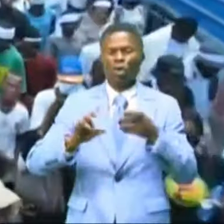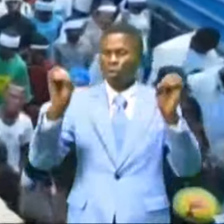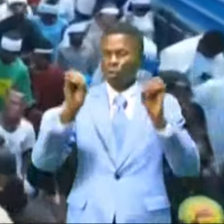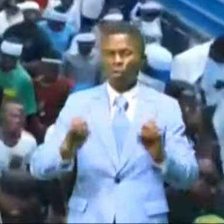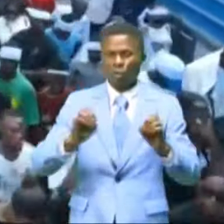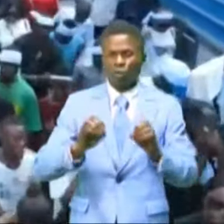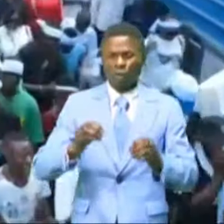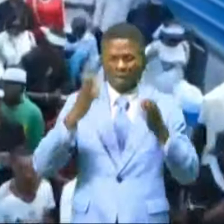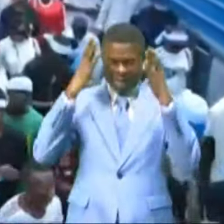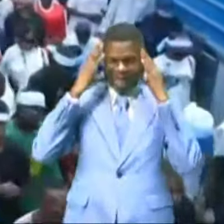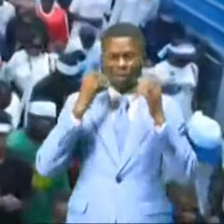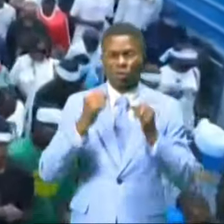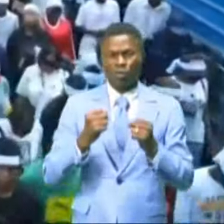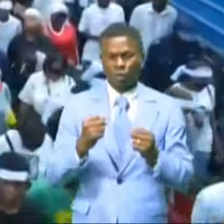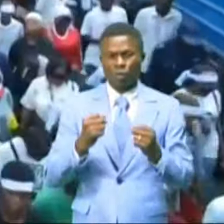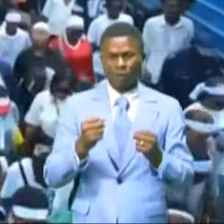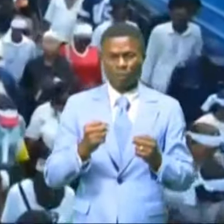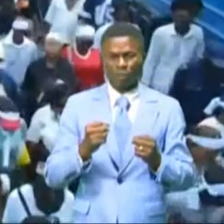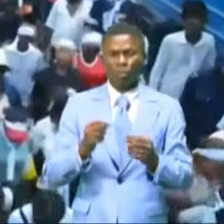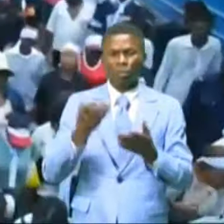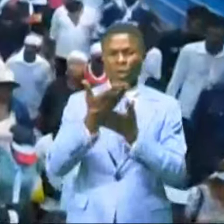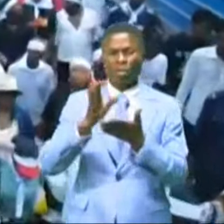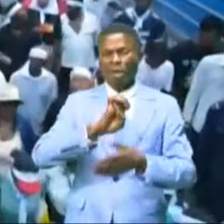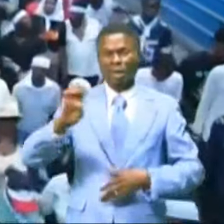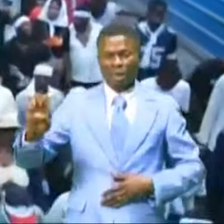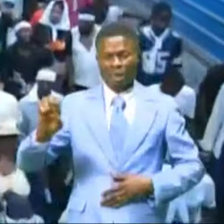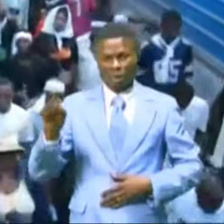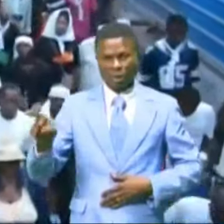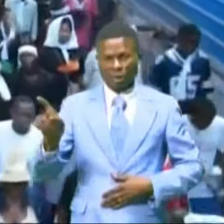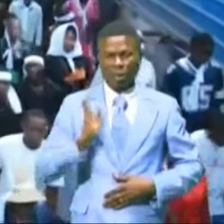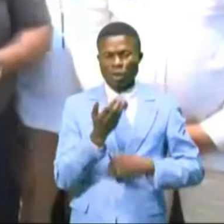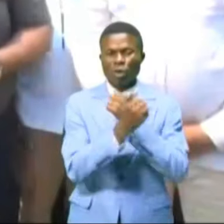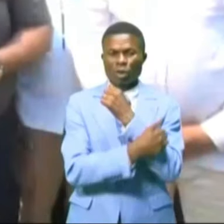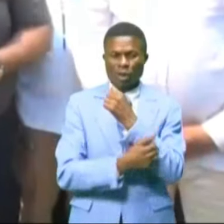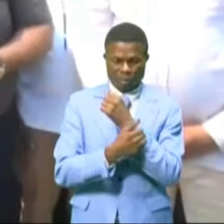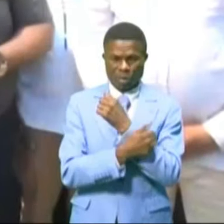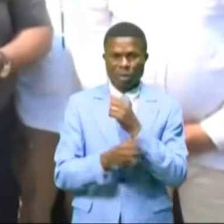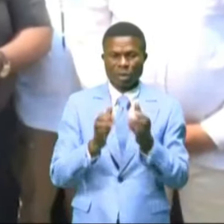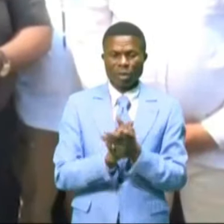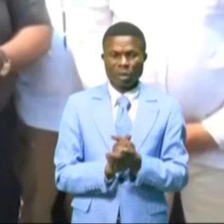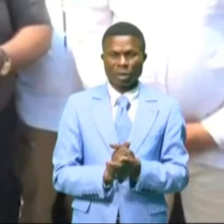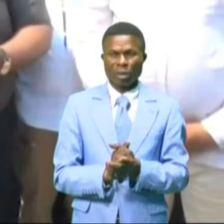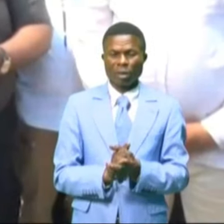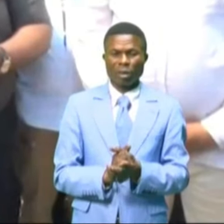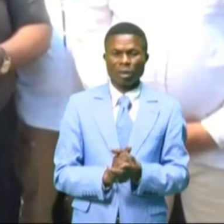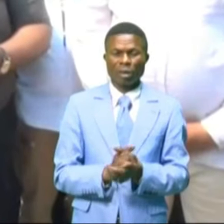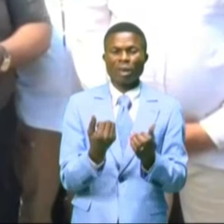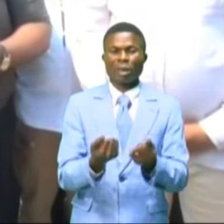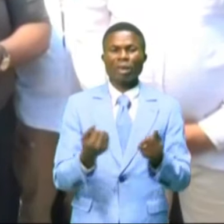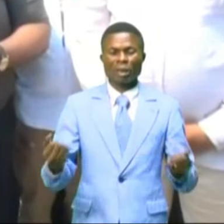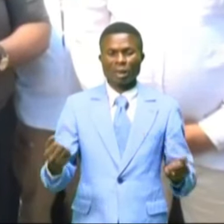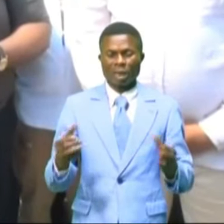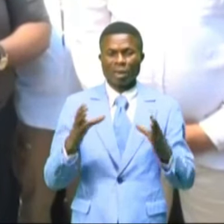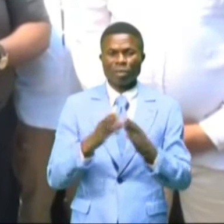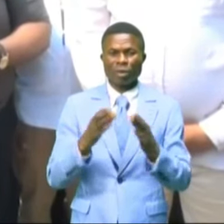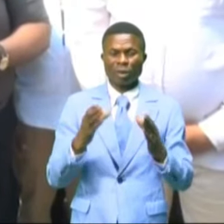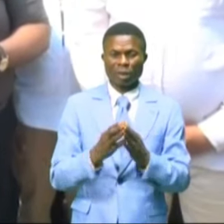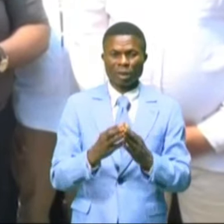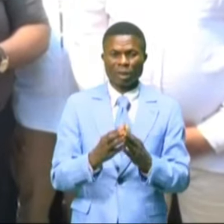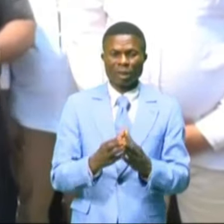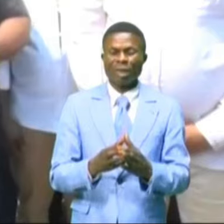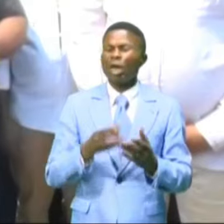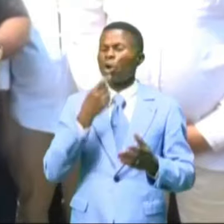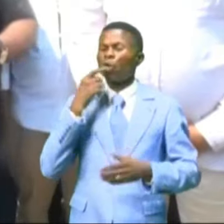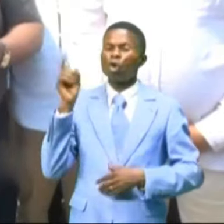de désarroi par la partie orientale de notre chère patrie. Fermement et avec la dernière